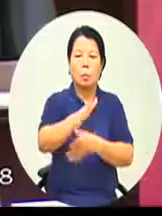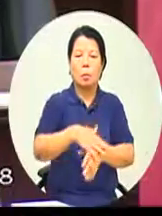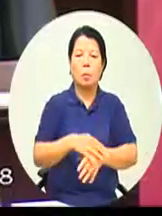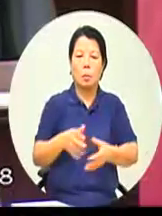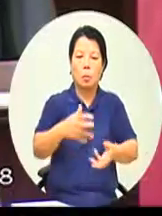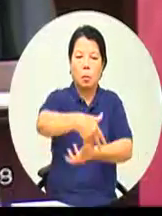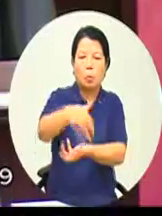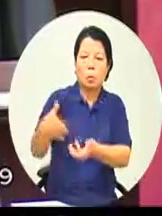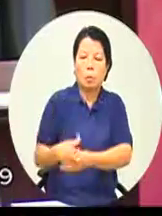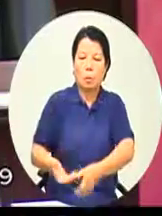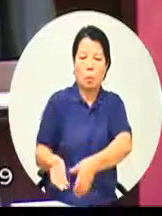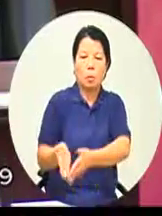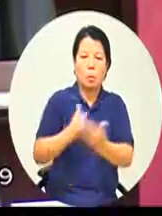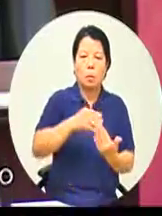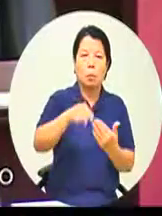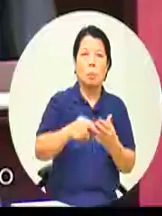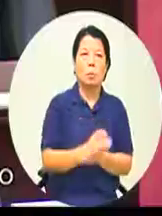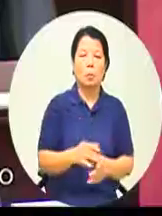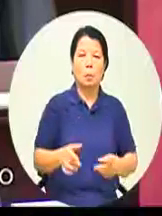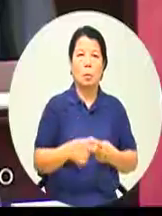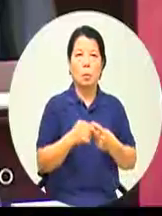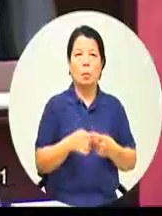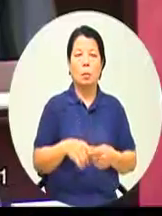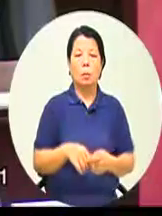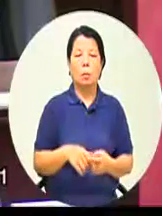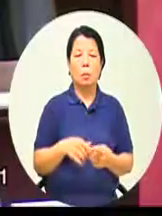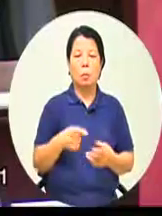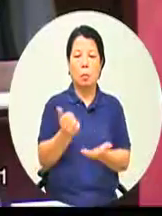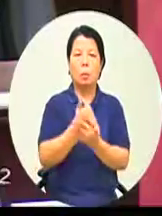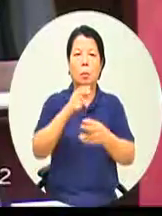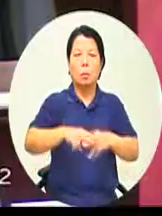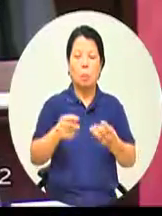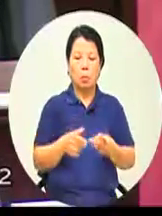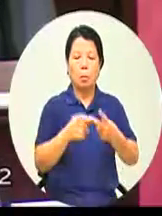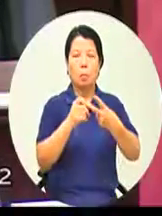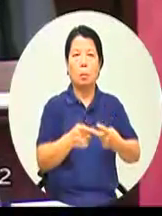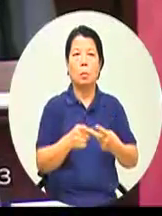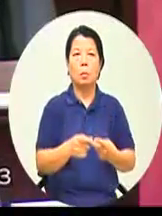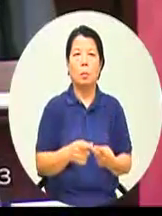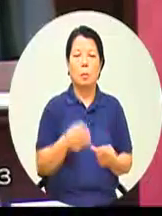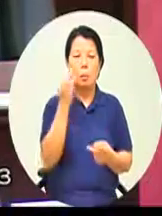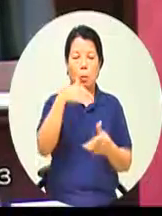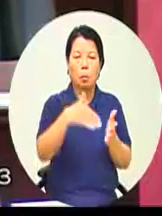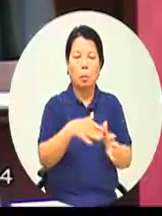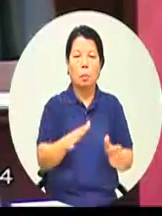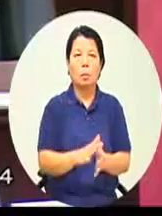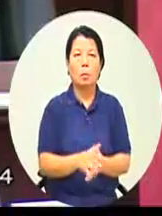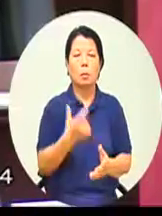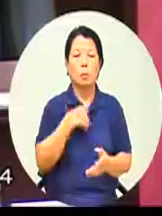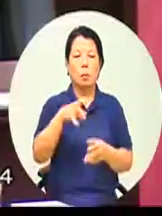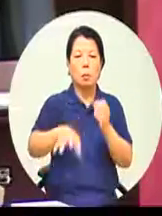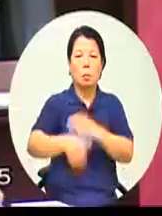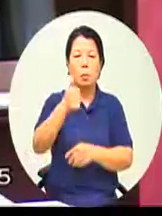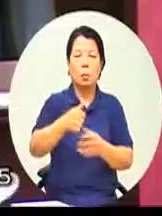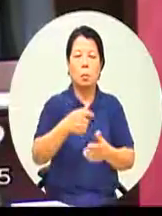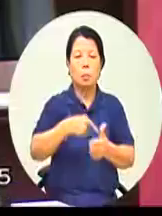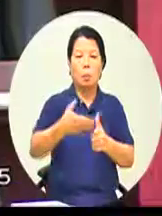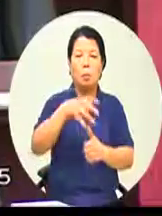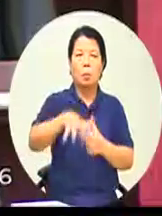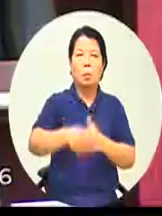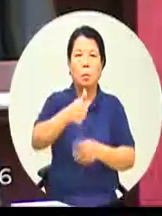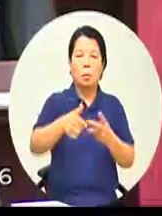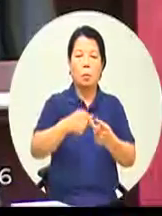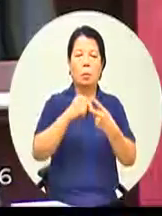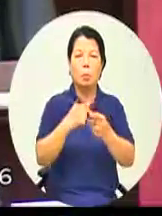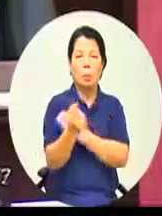业如何进行。然后这是第一题范局长您先请坐。那第二个，我有看到我们范局长很努力